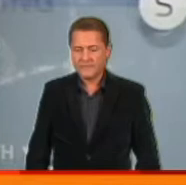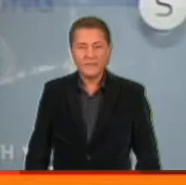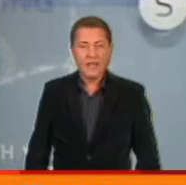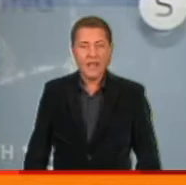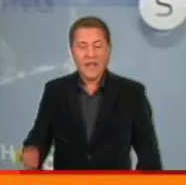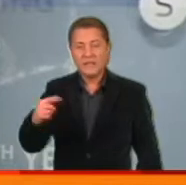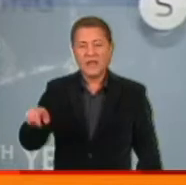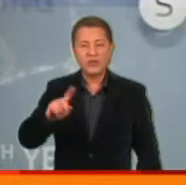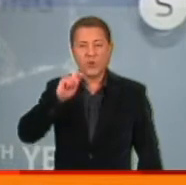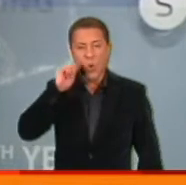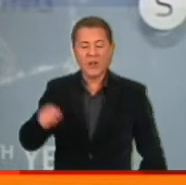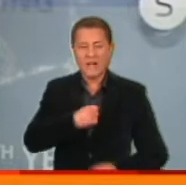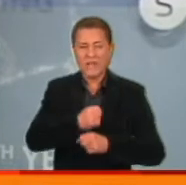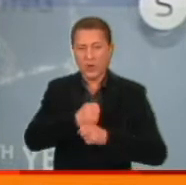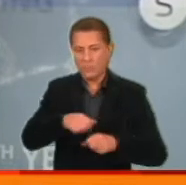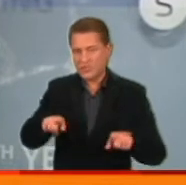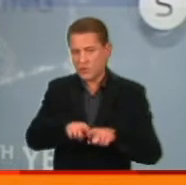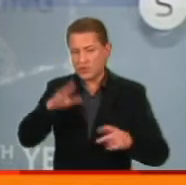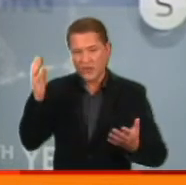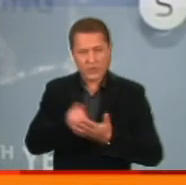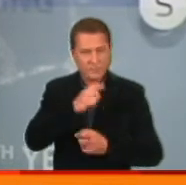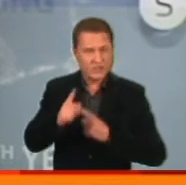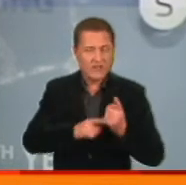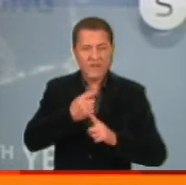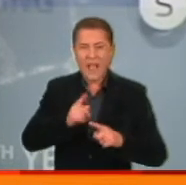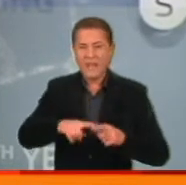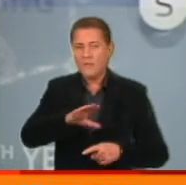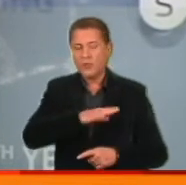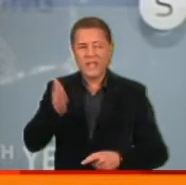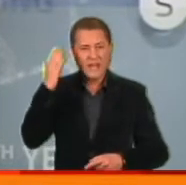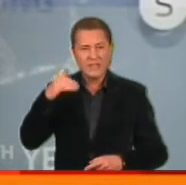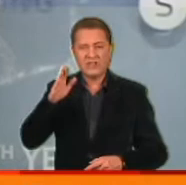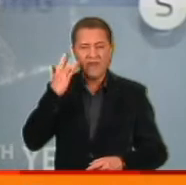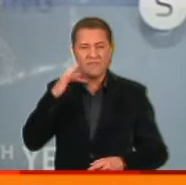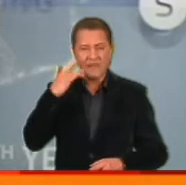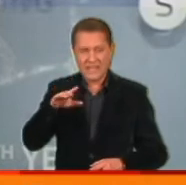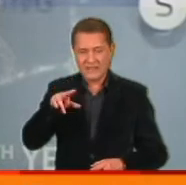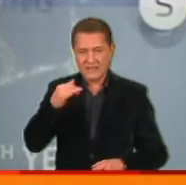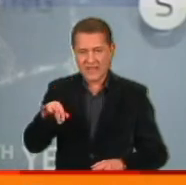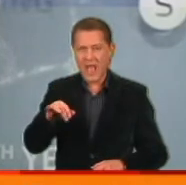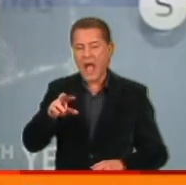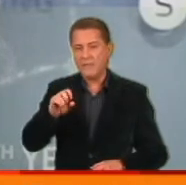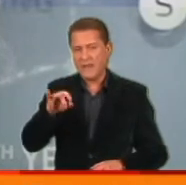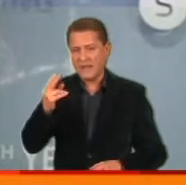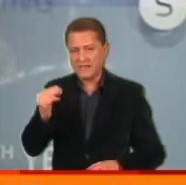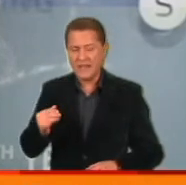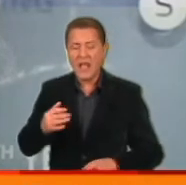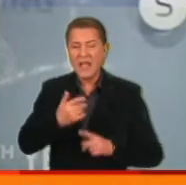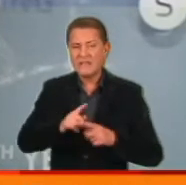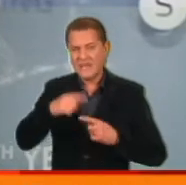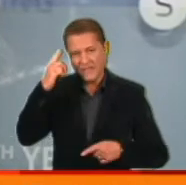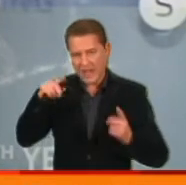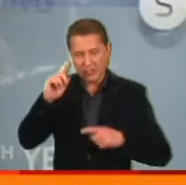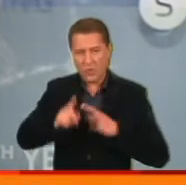Те, що Україна робить, схоже на успішні реформи, які раніше відбувалися в Латинській Америці. Рецепти ті самі. Це не казкові